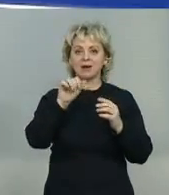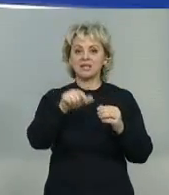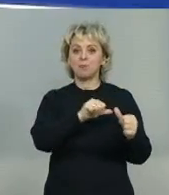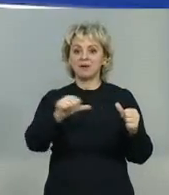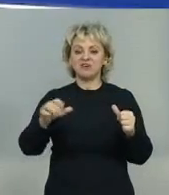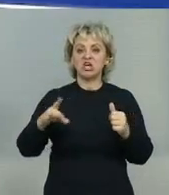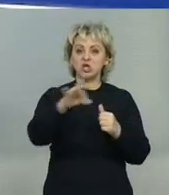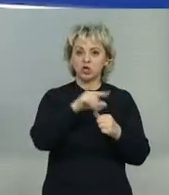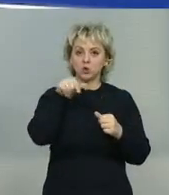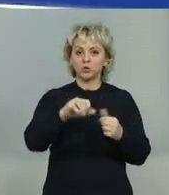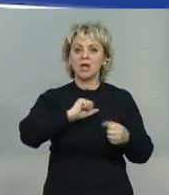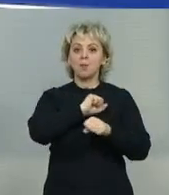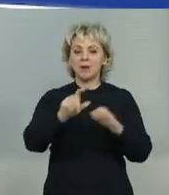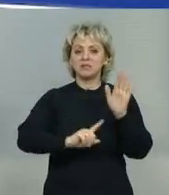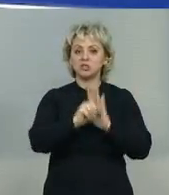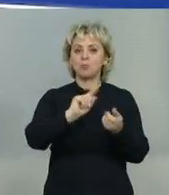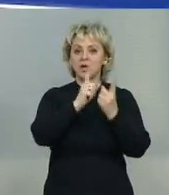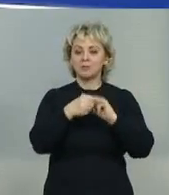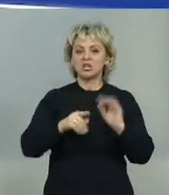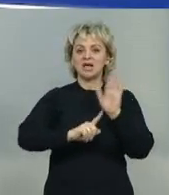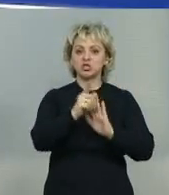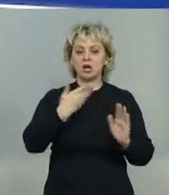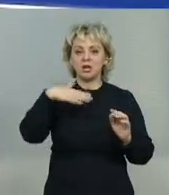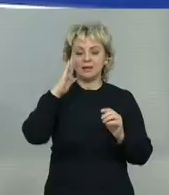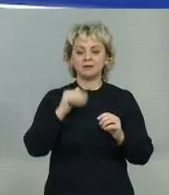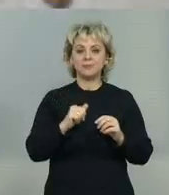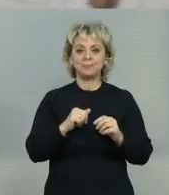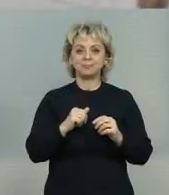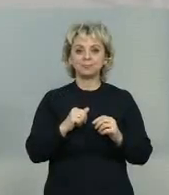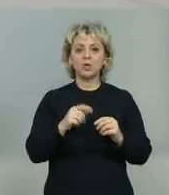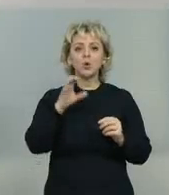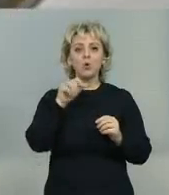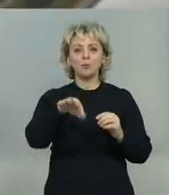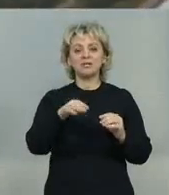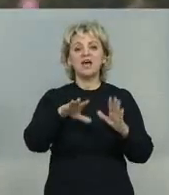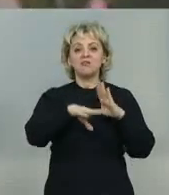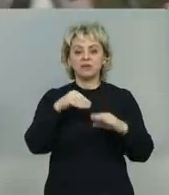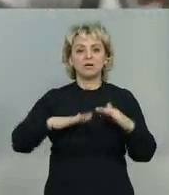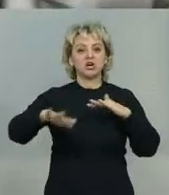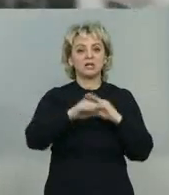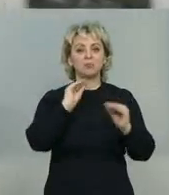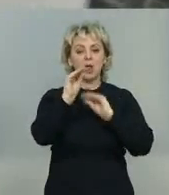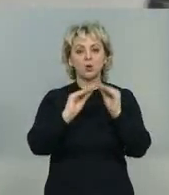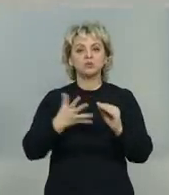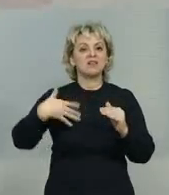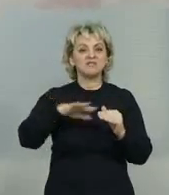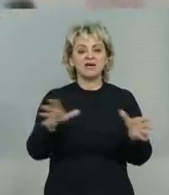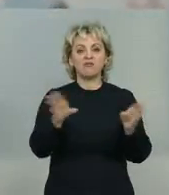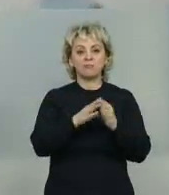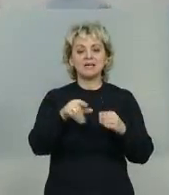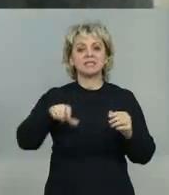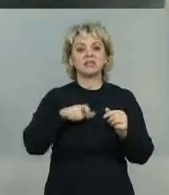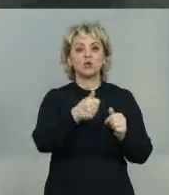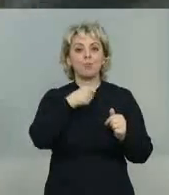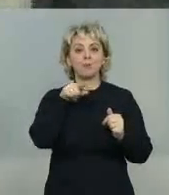подвели в регионе. Победители начнут преображаться в начале лета. Опыт выбора территорий для благоустройства всем вместе на